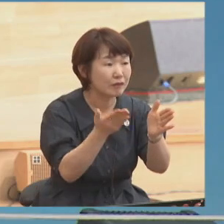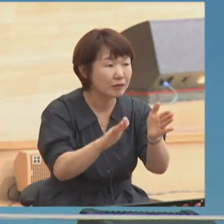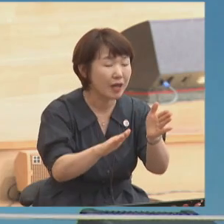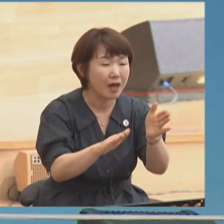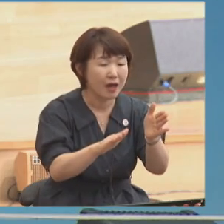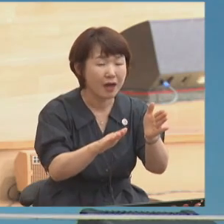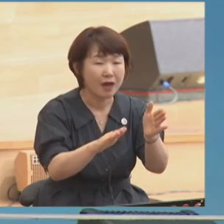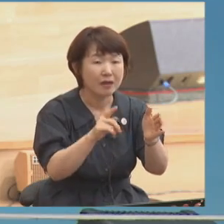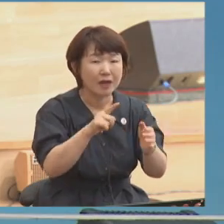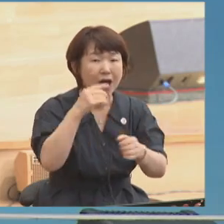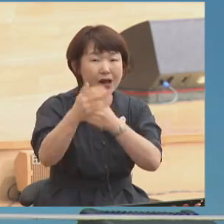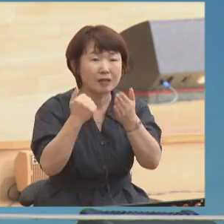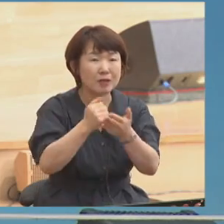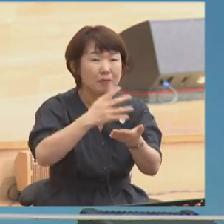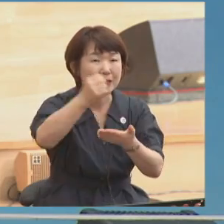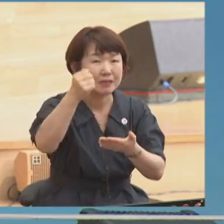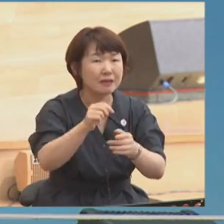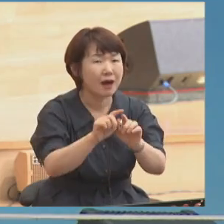예배가 열납되지 않았다.